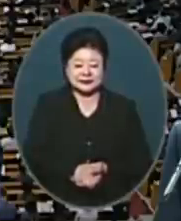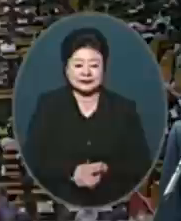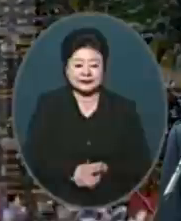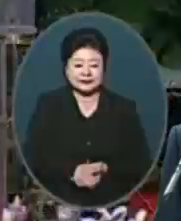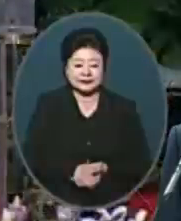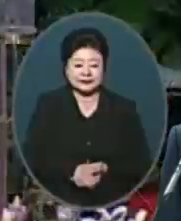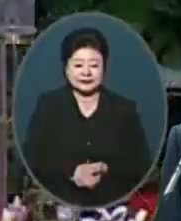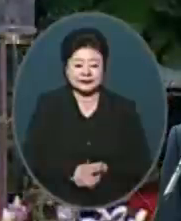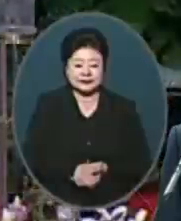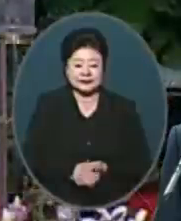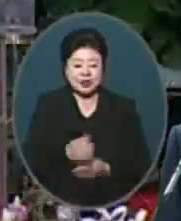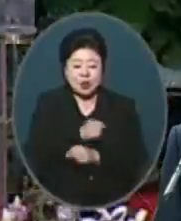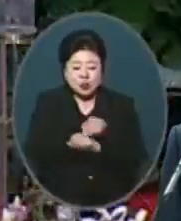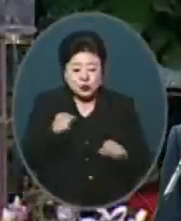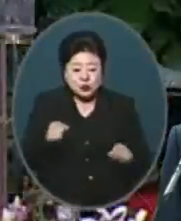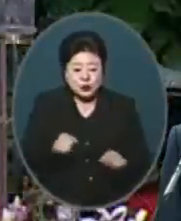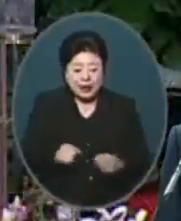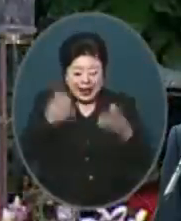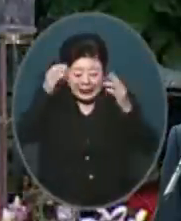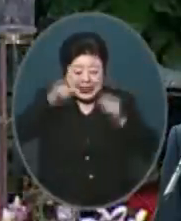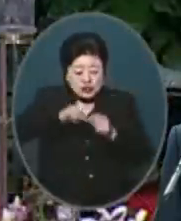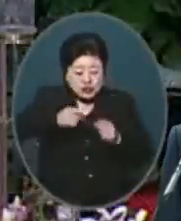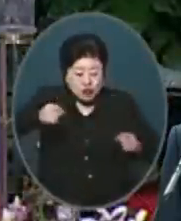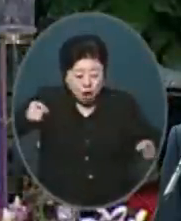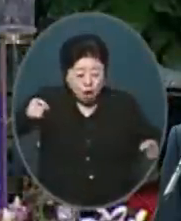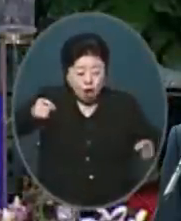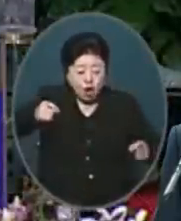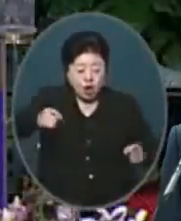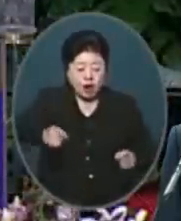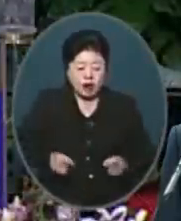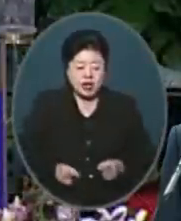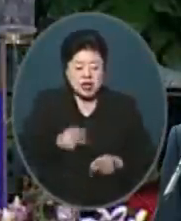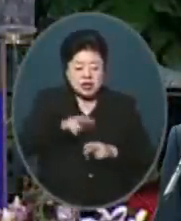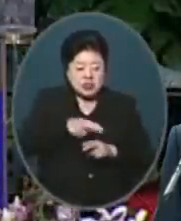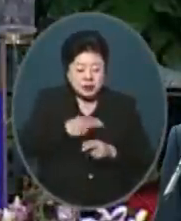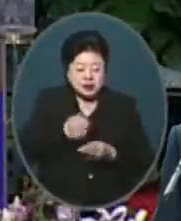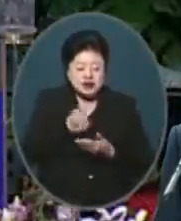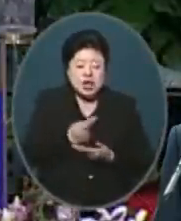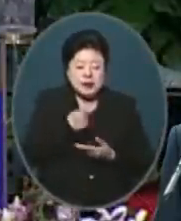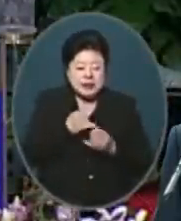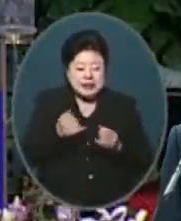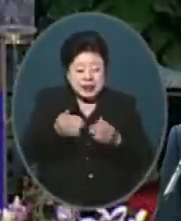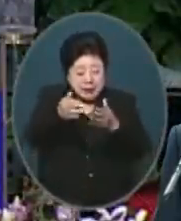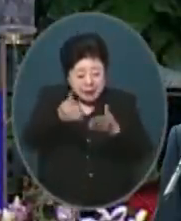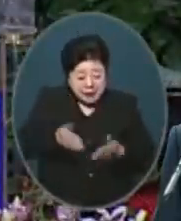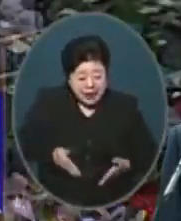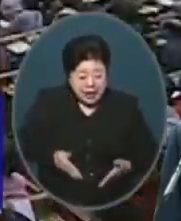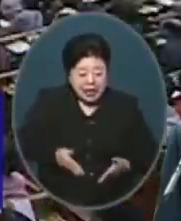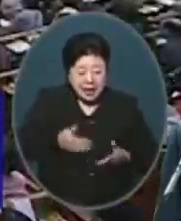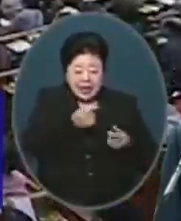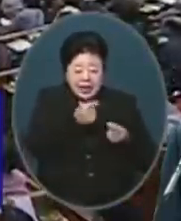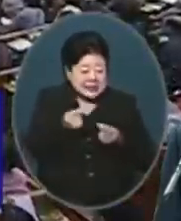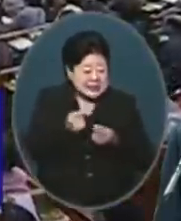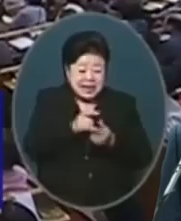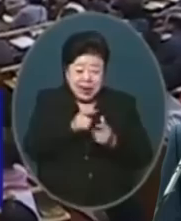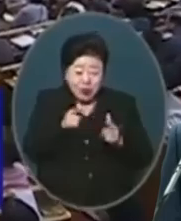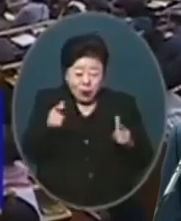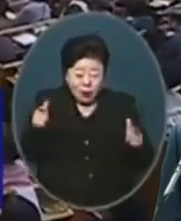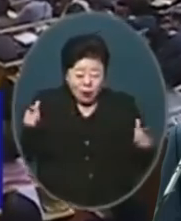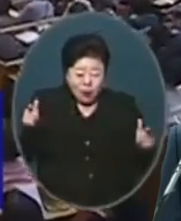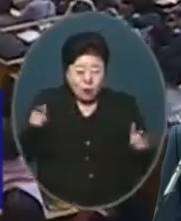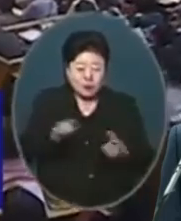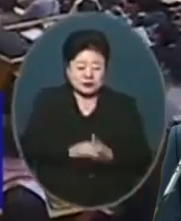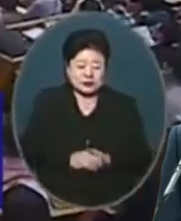구속의 탯줄로 로마서 5장 16절에 또 이 선물은 범죄한 한 사람으로 말미암아 그것과 같이